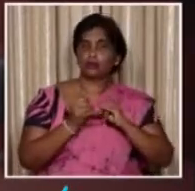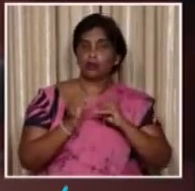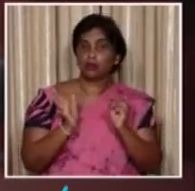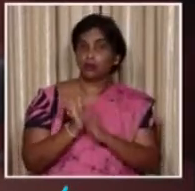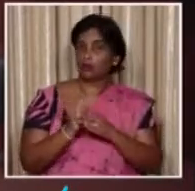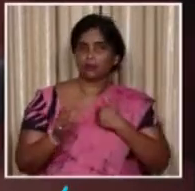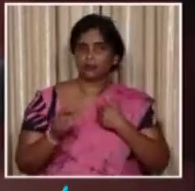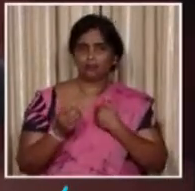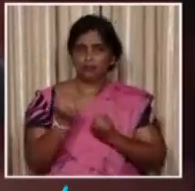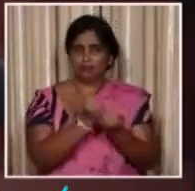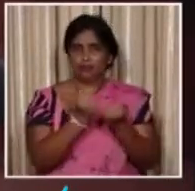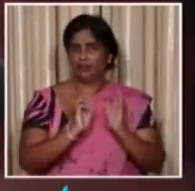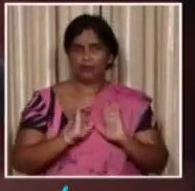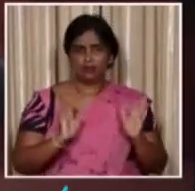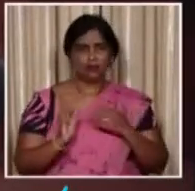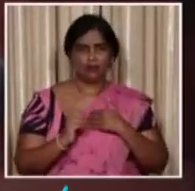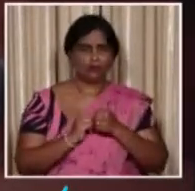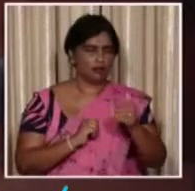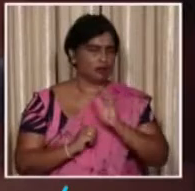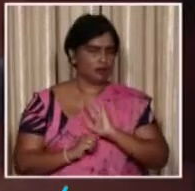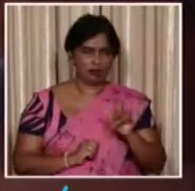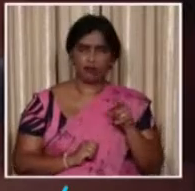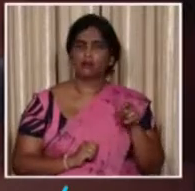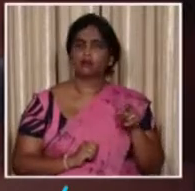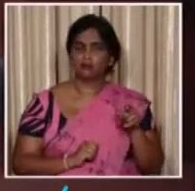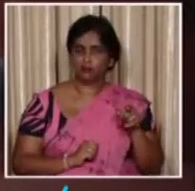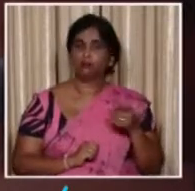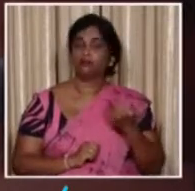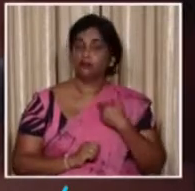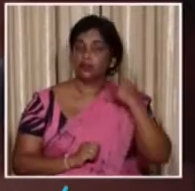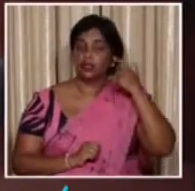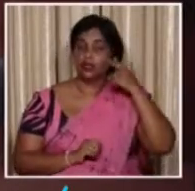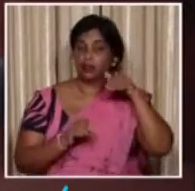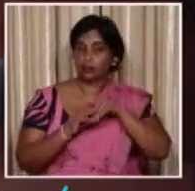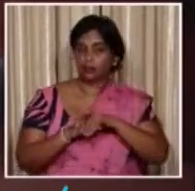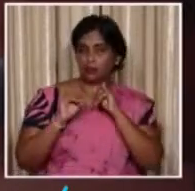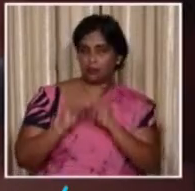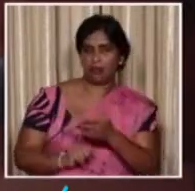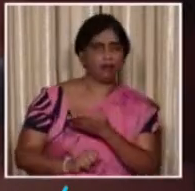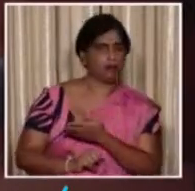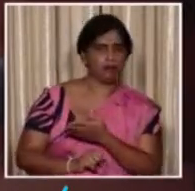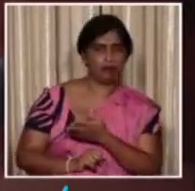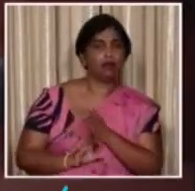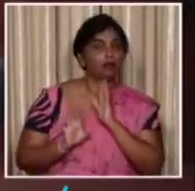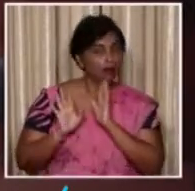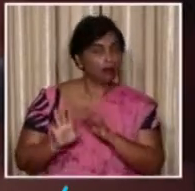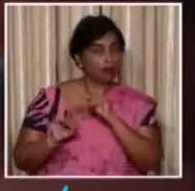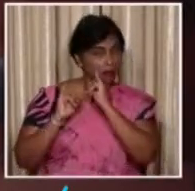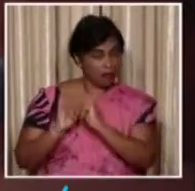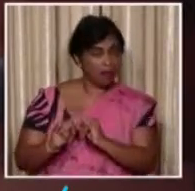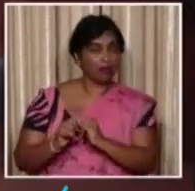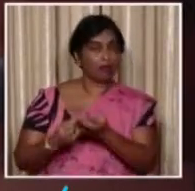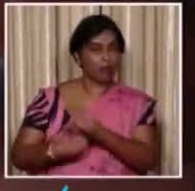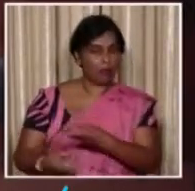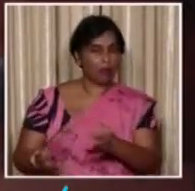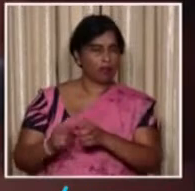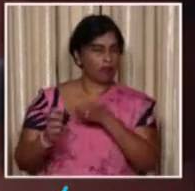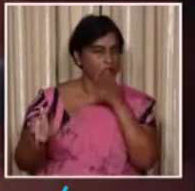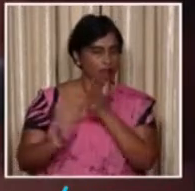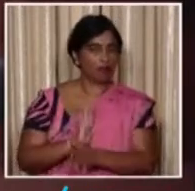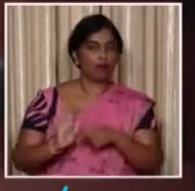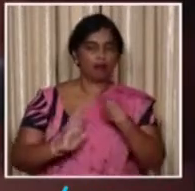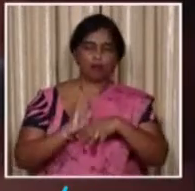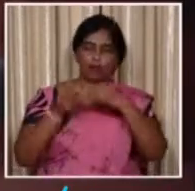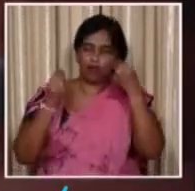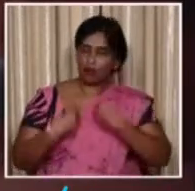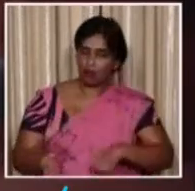ලැස්සිනේ අපි එහෙම ආවඩන්නෙත් නේ අපි දැන් ඉන්න එක දූෂිතයි හැබැයි ඉන්න එක විනාශකාරී ඉන්න එක රට